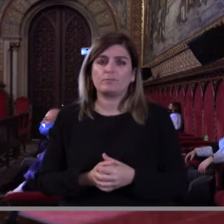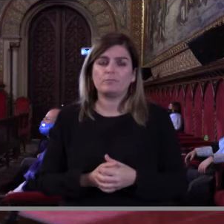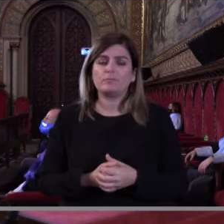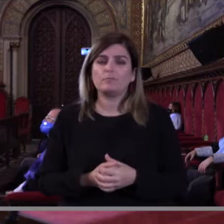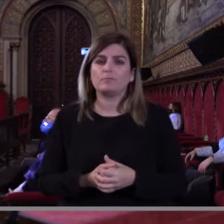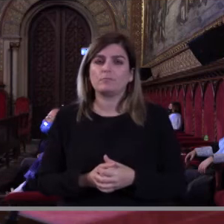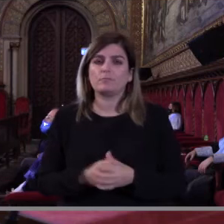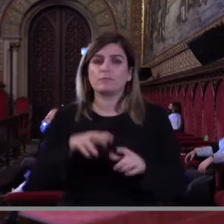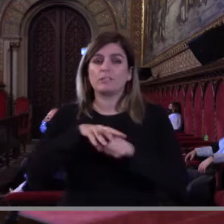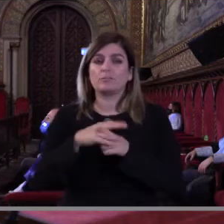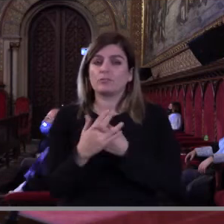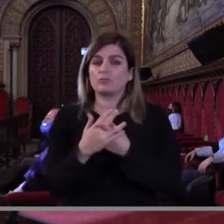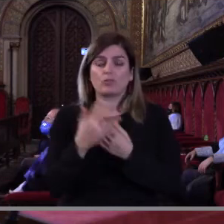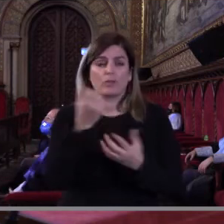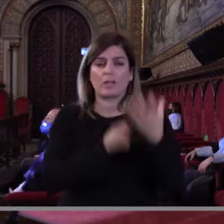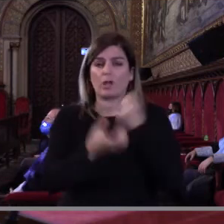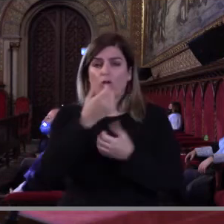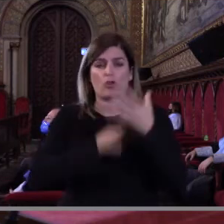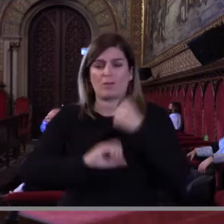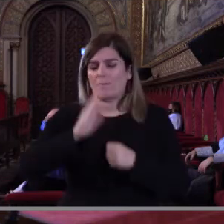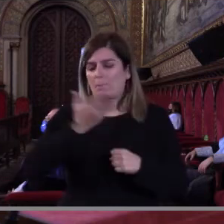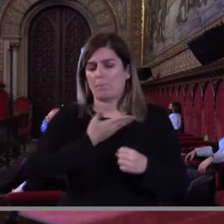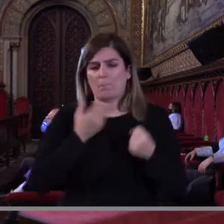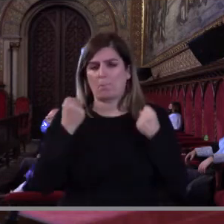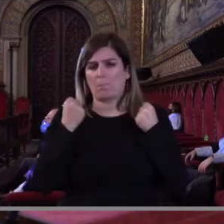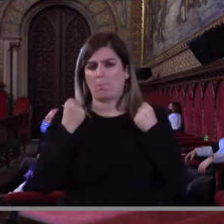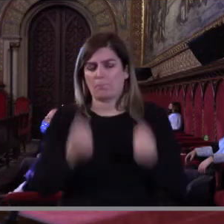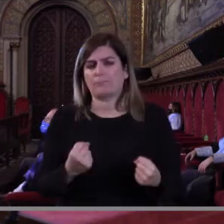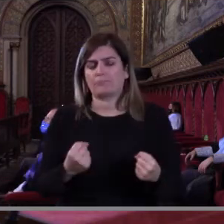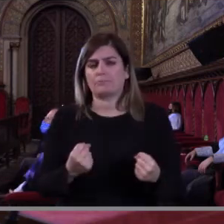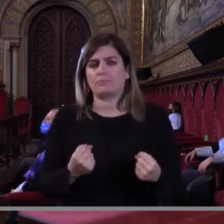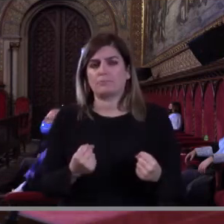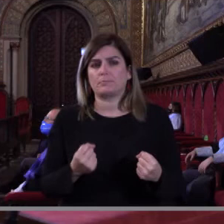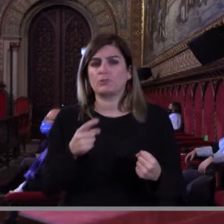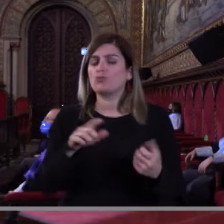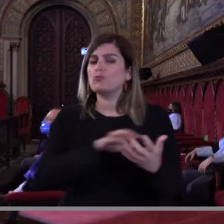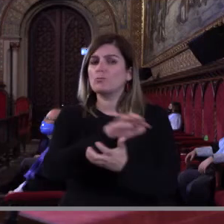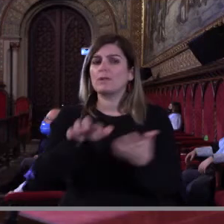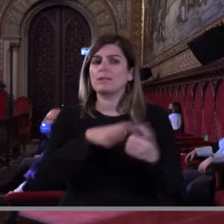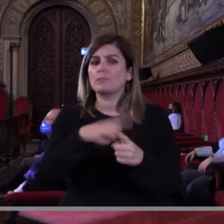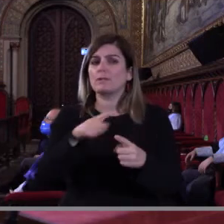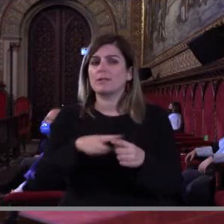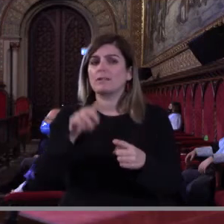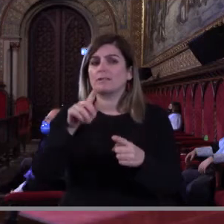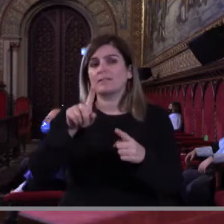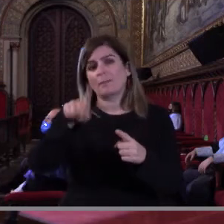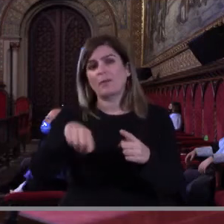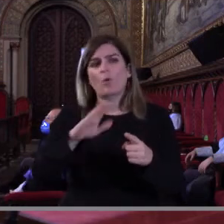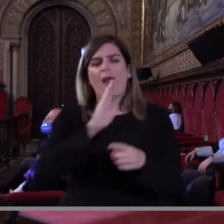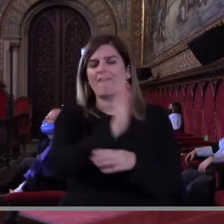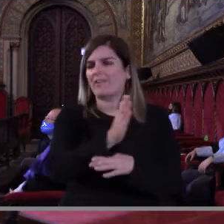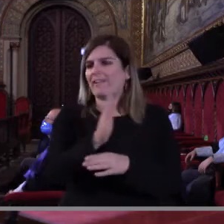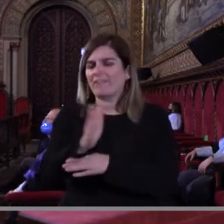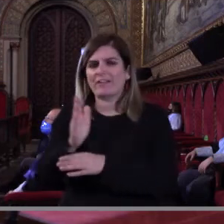vessant econòmica d'aquesta crisi, doncs, no té precedents i és extraordinàriament complexa perquè té un impacte asimètric. Hi